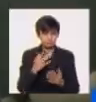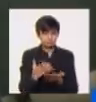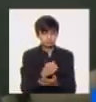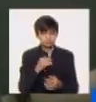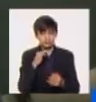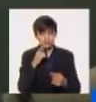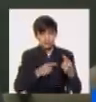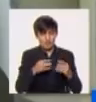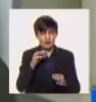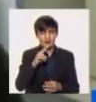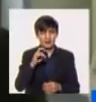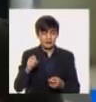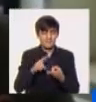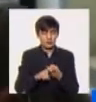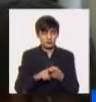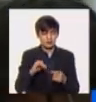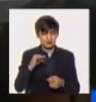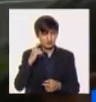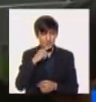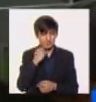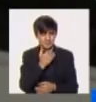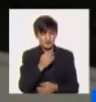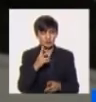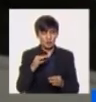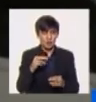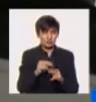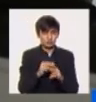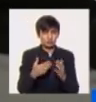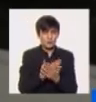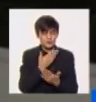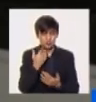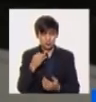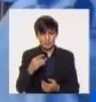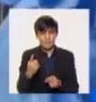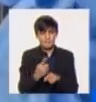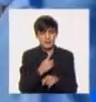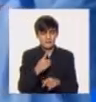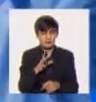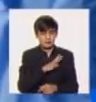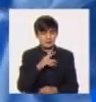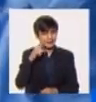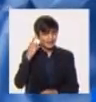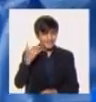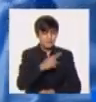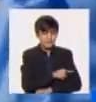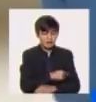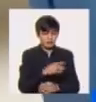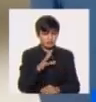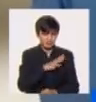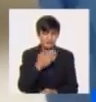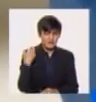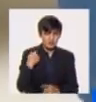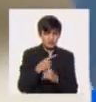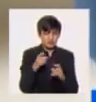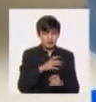эффективнее бороться с пандемией коронавируса. Впрочем, этот метод лечения не новый. Применять его первыми начали китайские врачи. Даже сообщалось